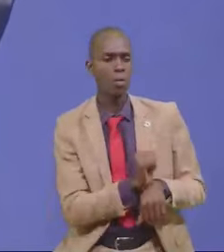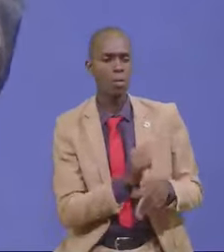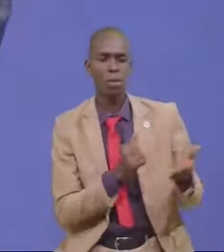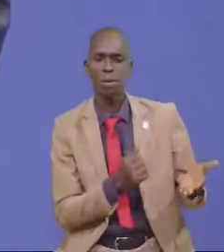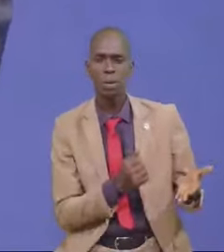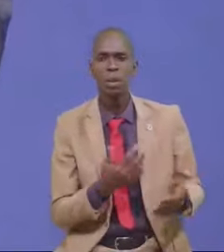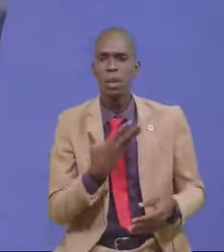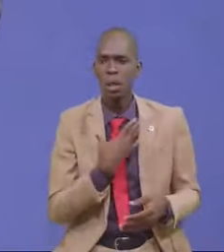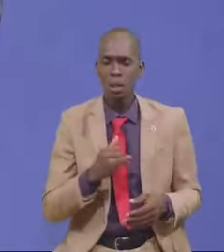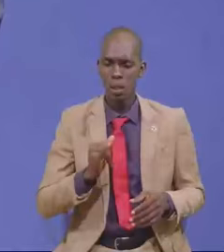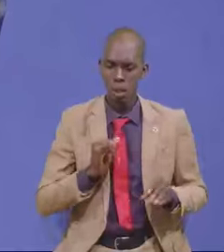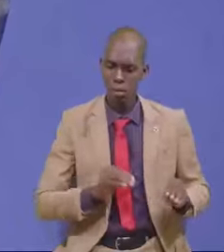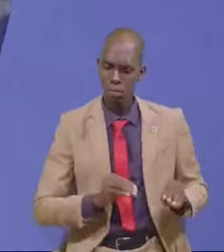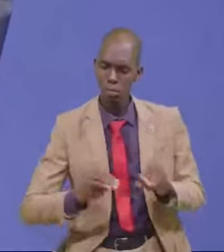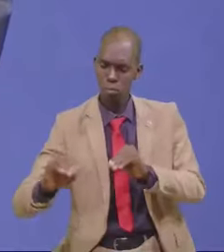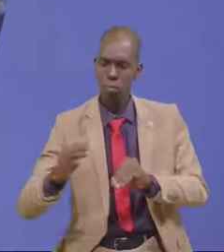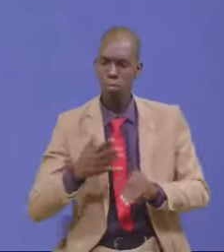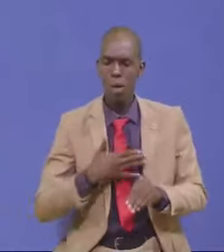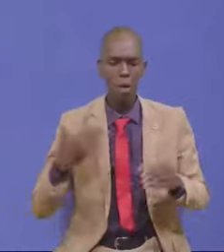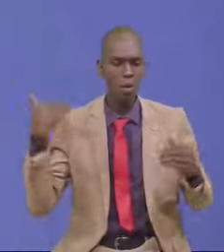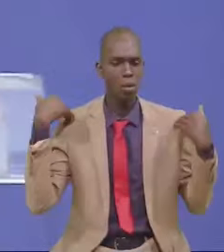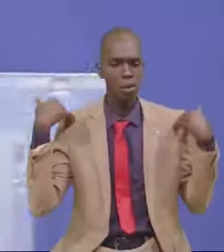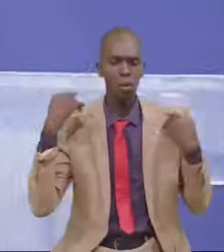Et je m'engage pour le devoir.